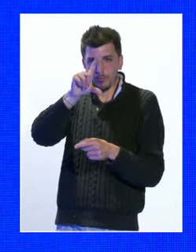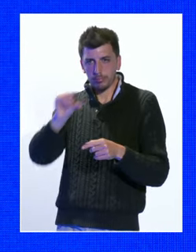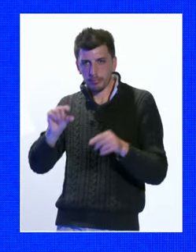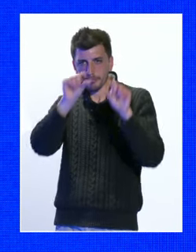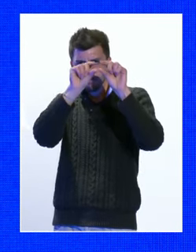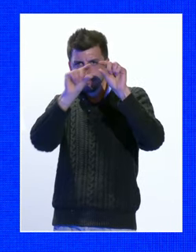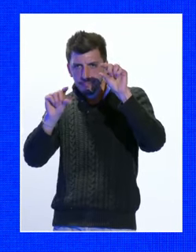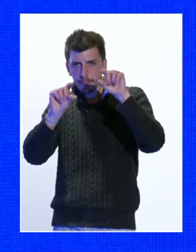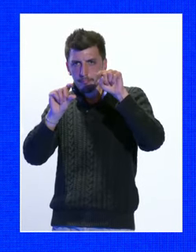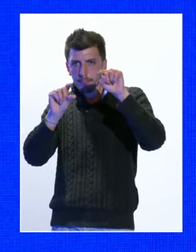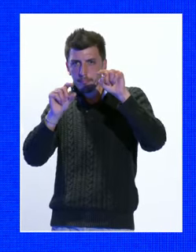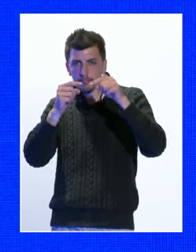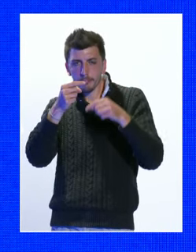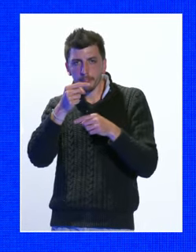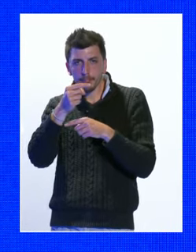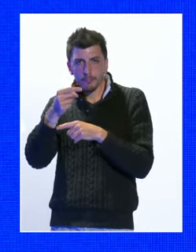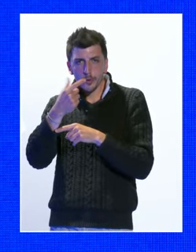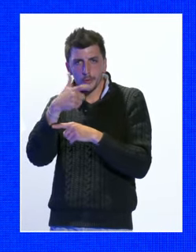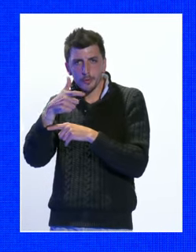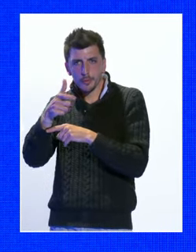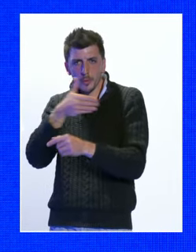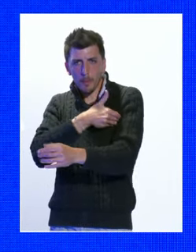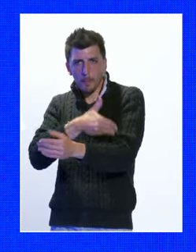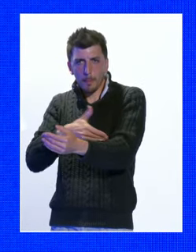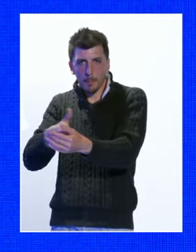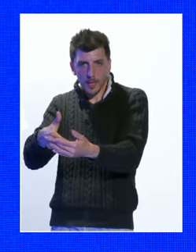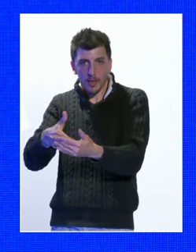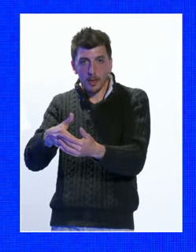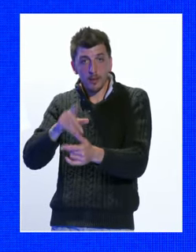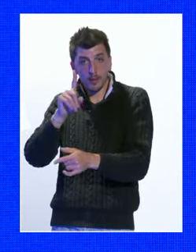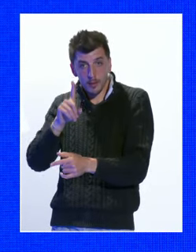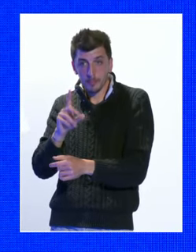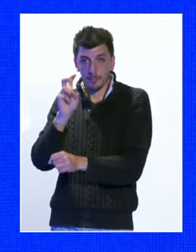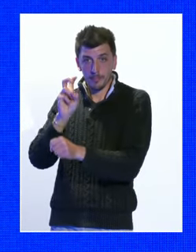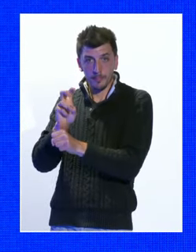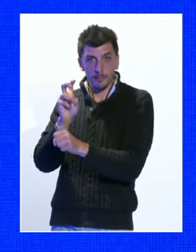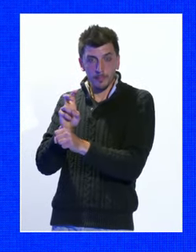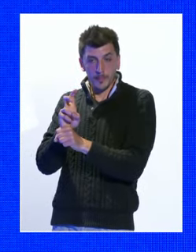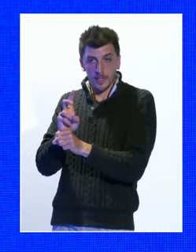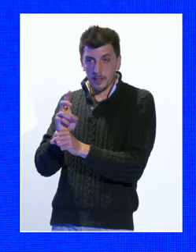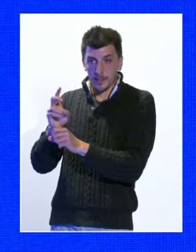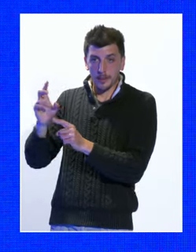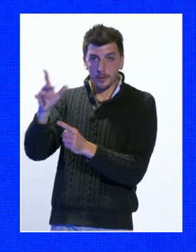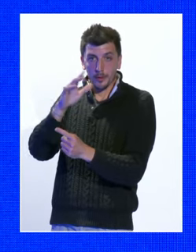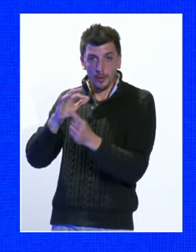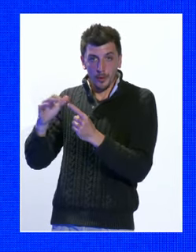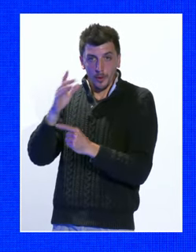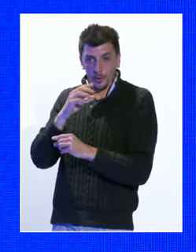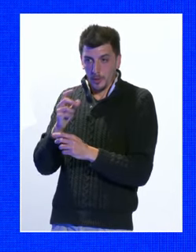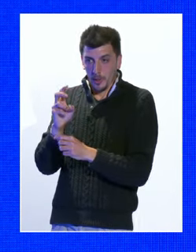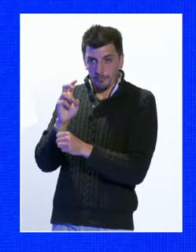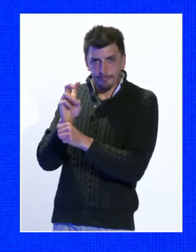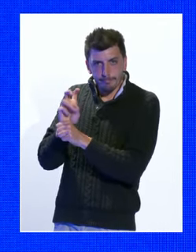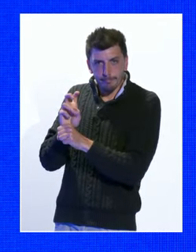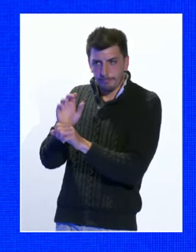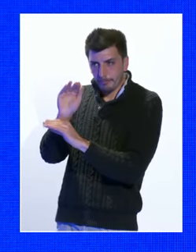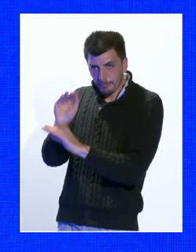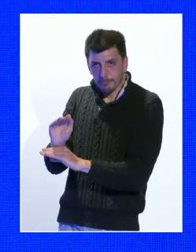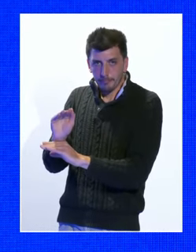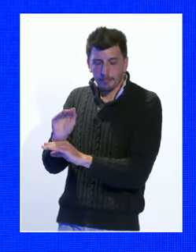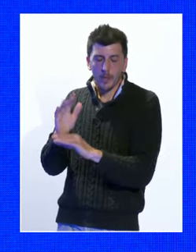ans, tout en maintenant les acquis sociaux. Alors, ça mérite d'être affiné et